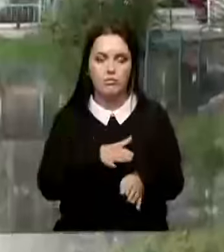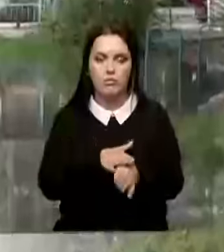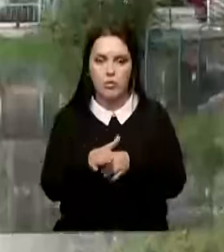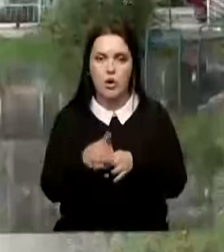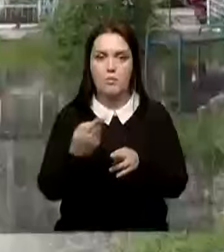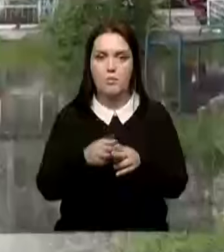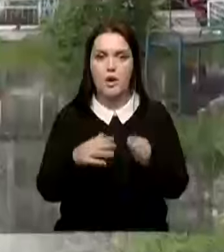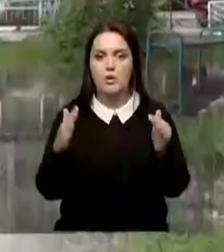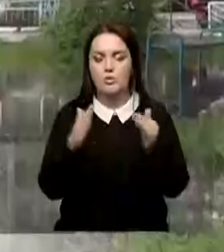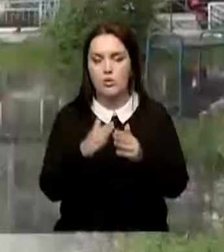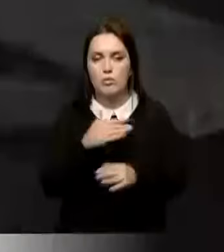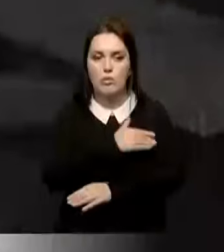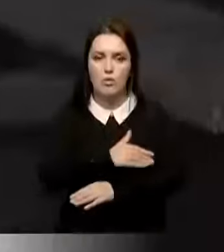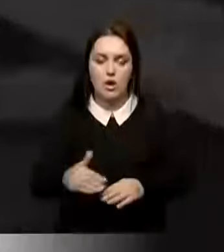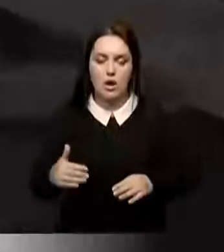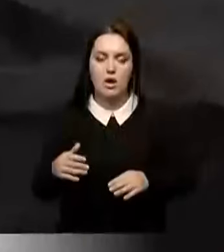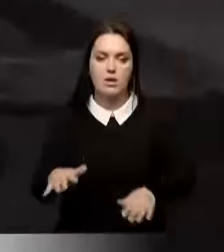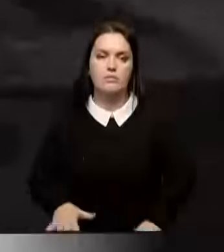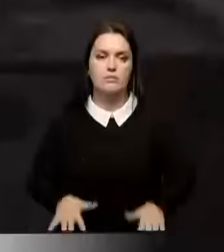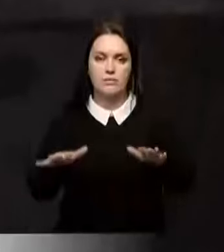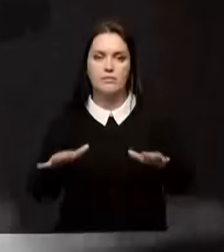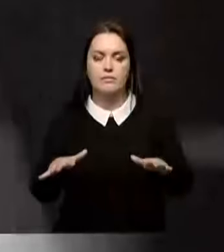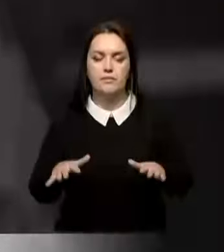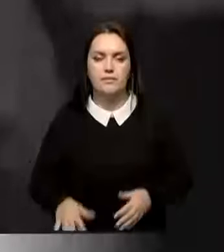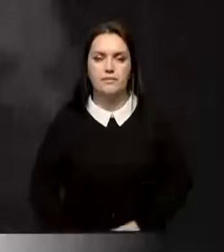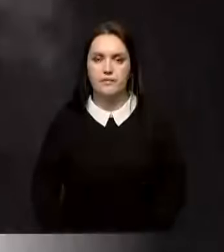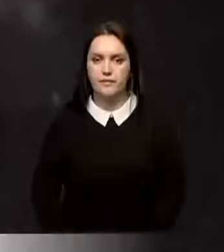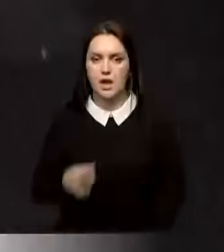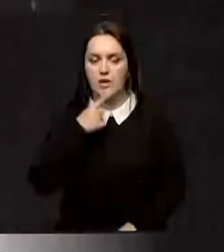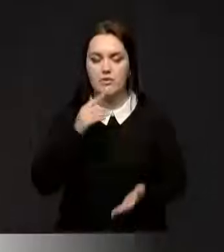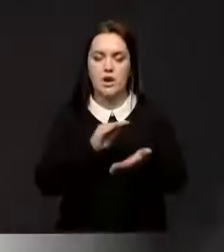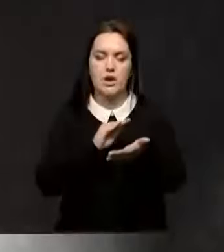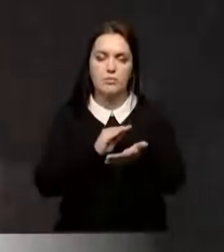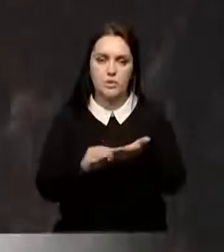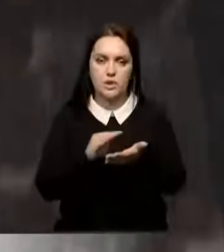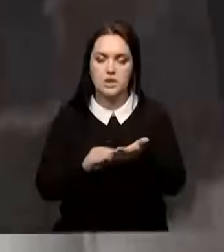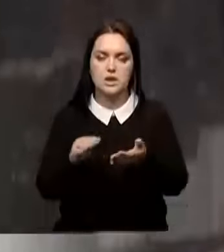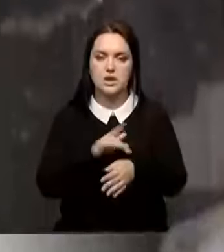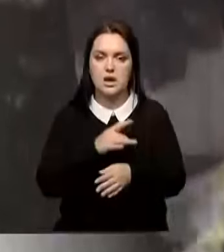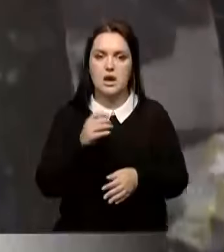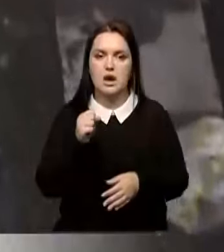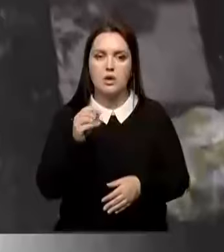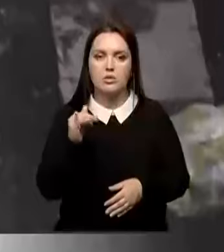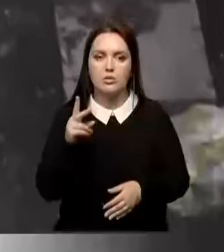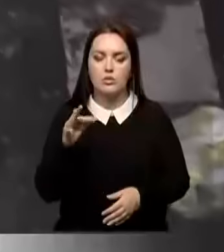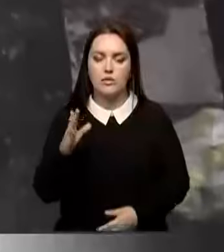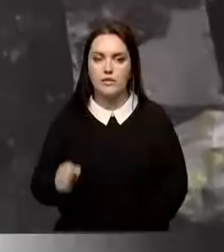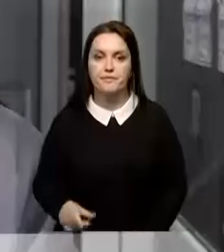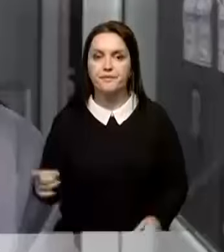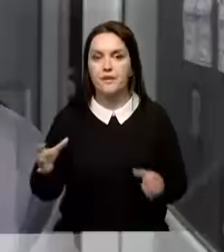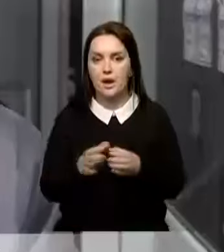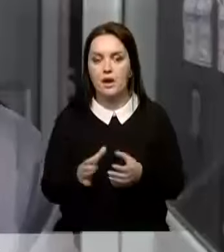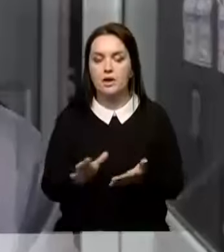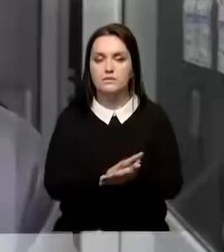поэтому дворы, улицы и низинные районы города подтопило, говорит пресс-секретарь Акима города Асем Айтулова. Бригада очистных